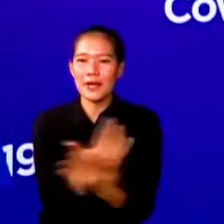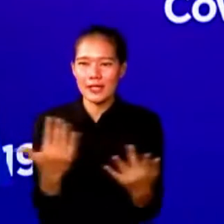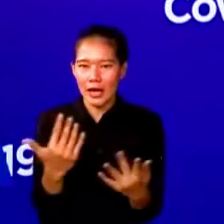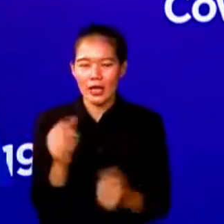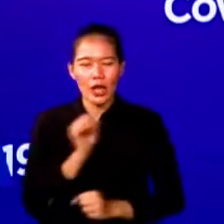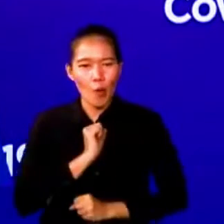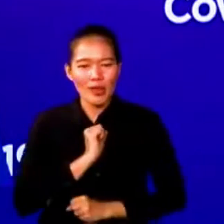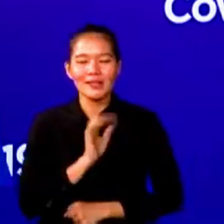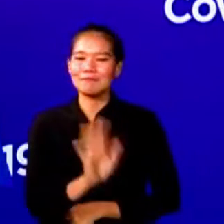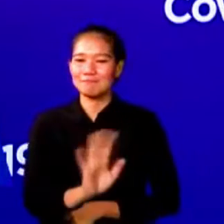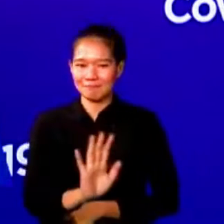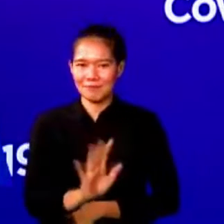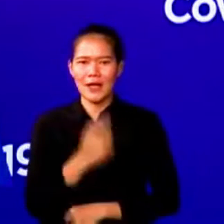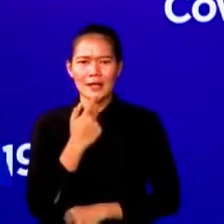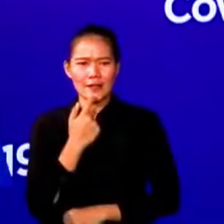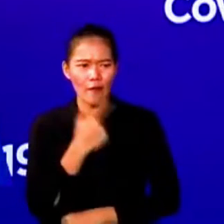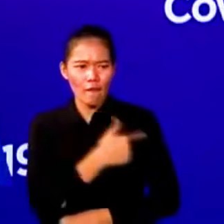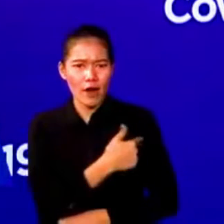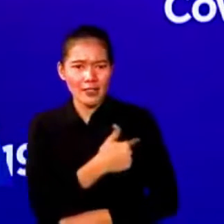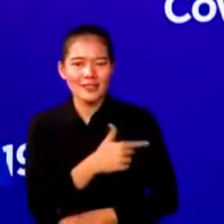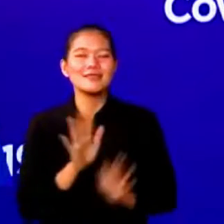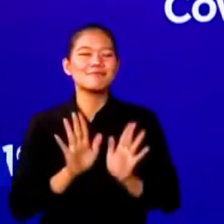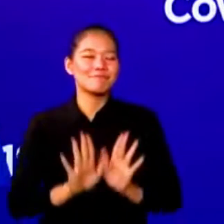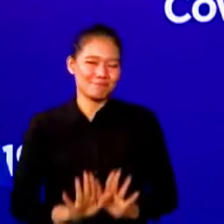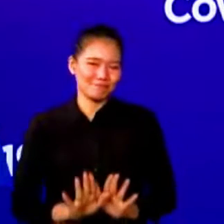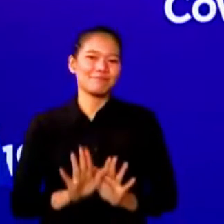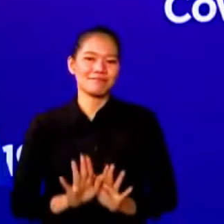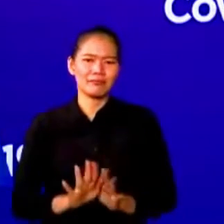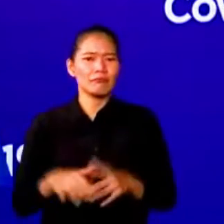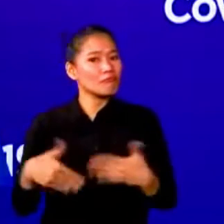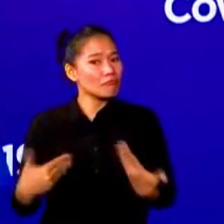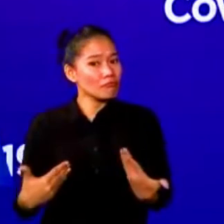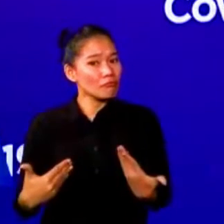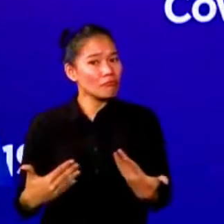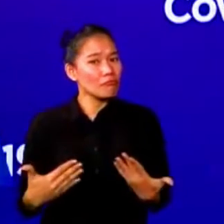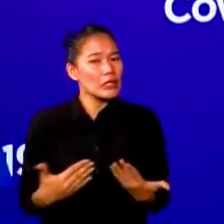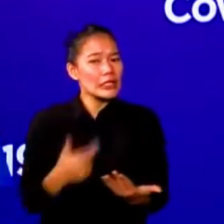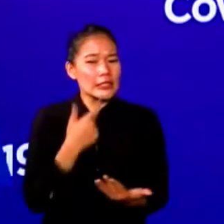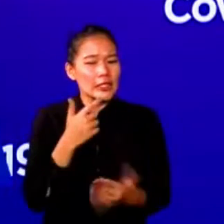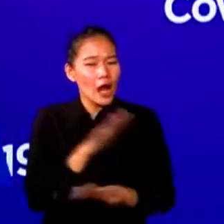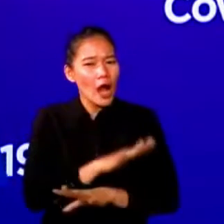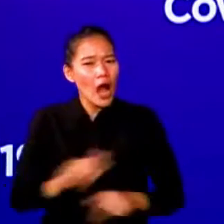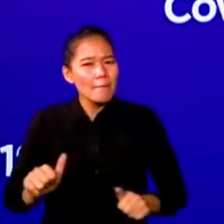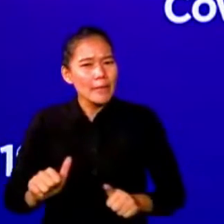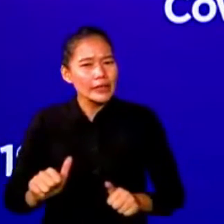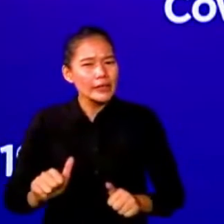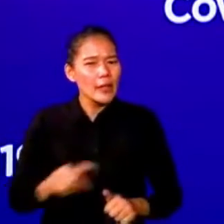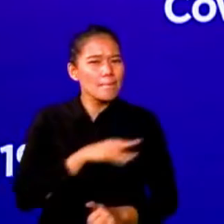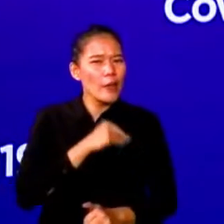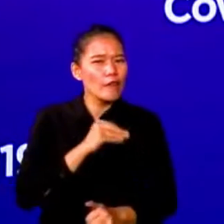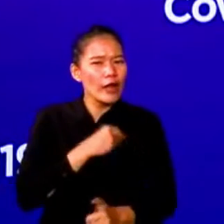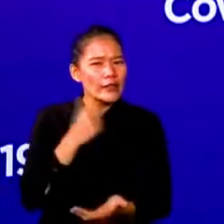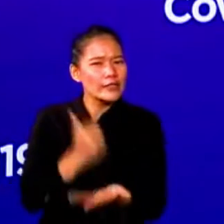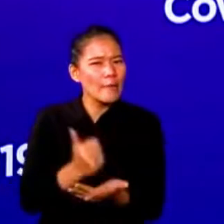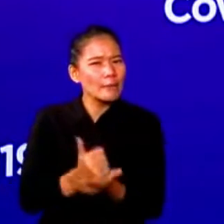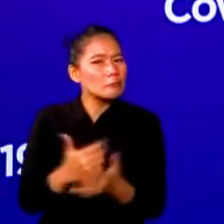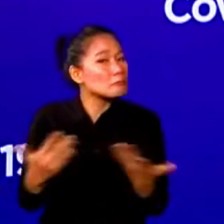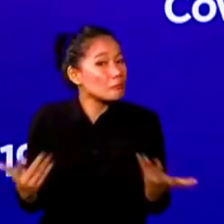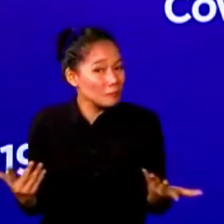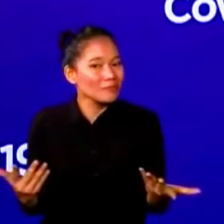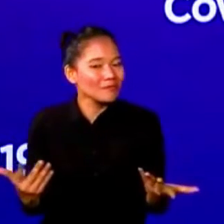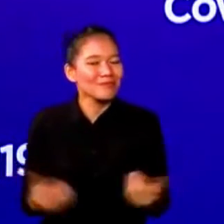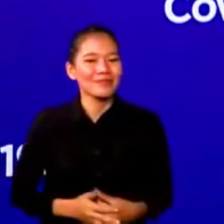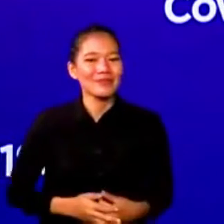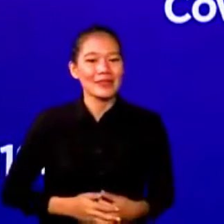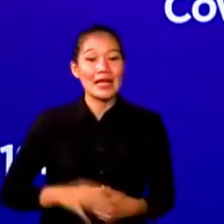tidak khawatir atas penggunaan vaksin ratus Bagaimana jaminan keamanan dan kebermanfaatan vaksin